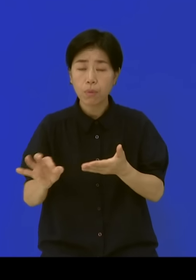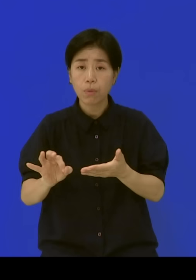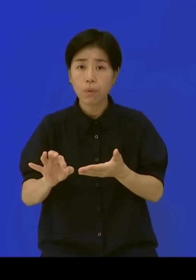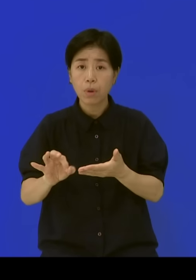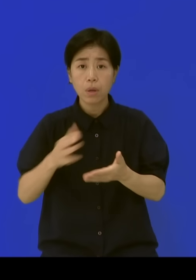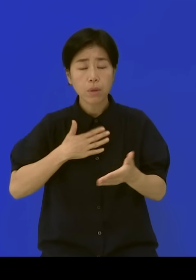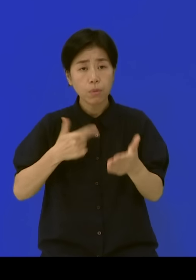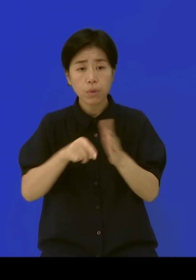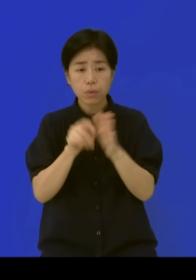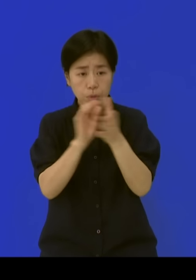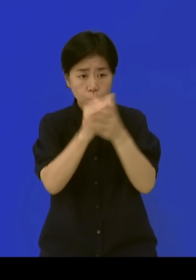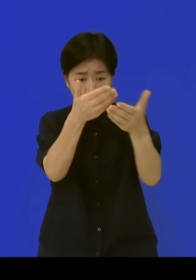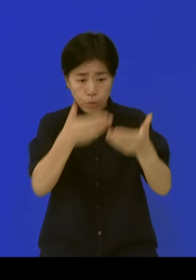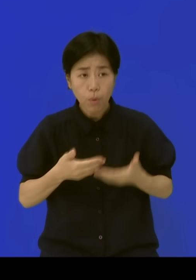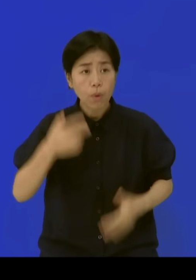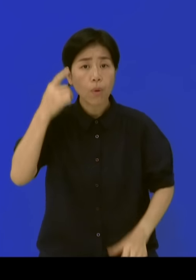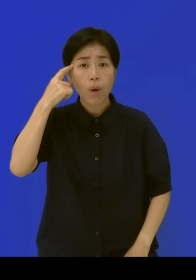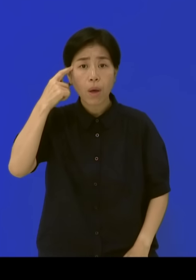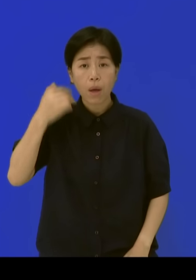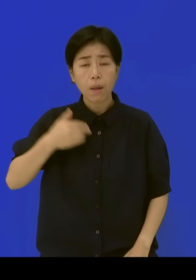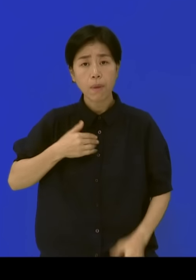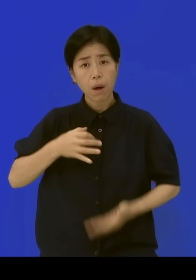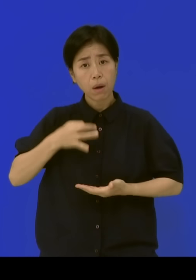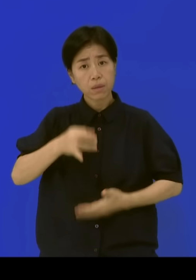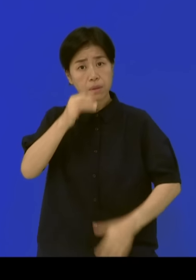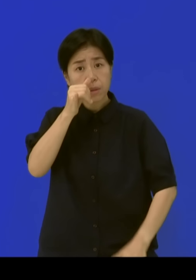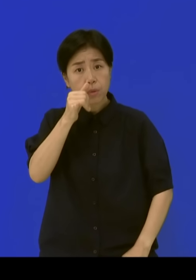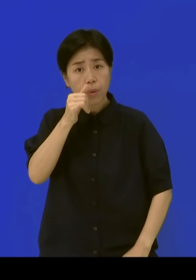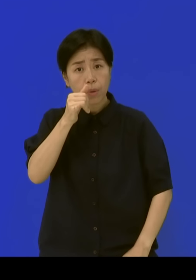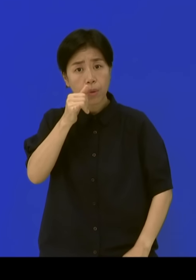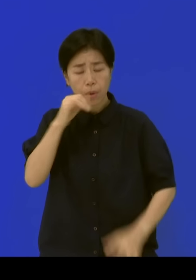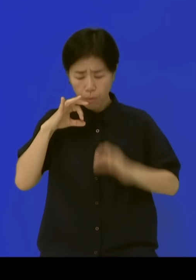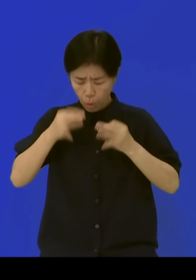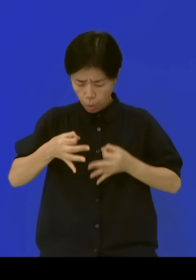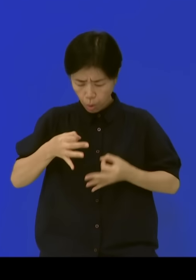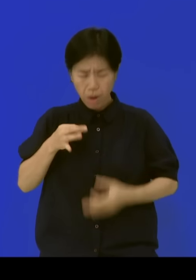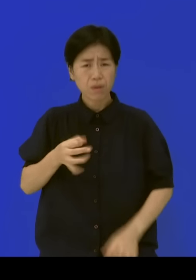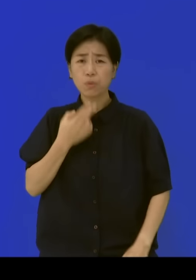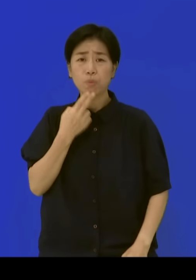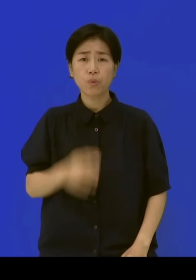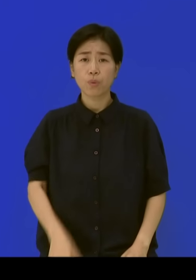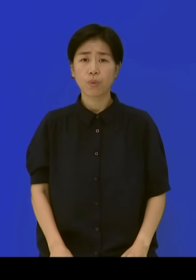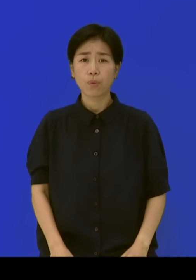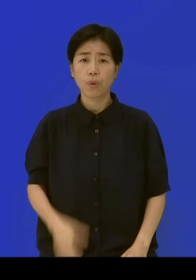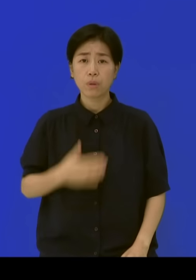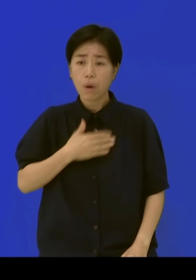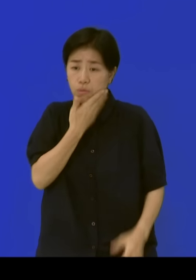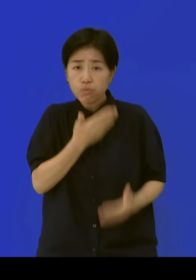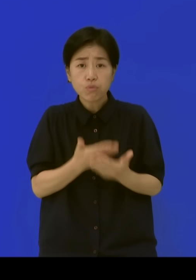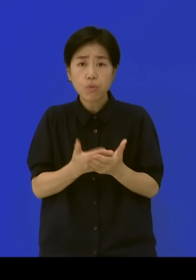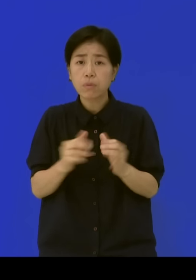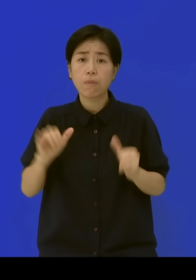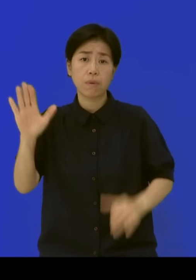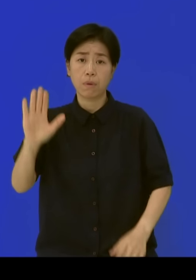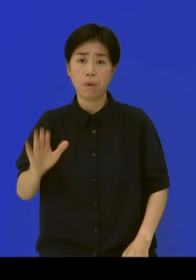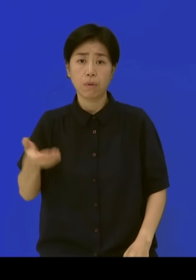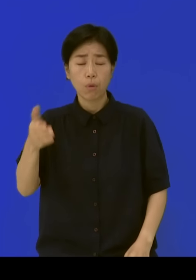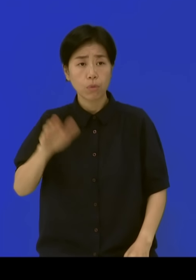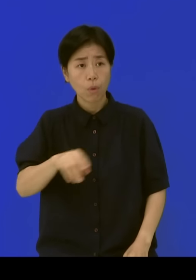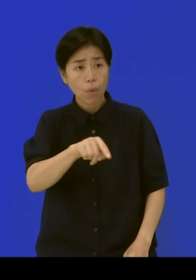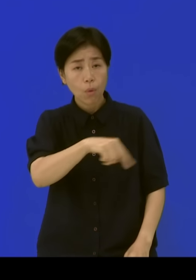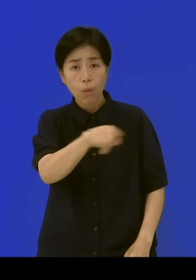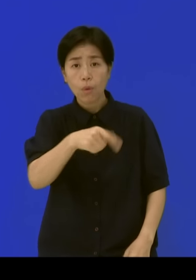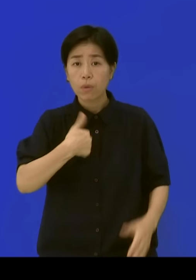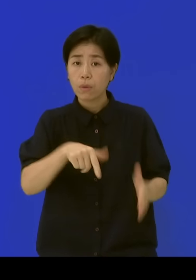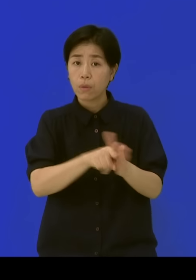거죠. 저는 그런 가치가 있는 사람이라고 저는 스스로 생각하지 않았는데 그런 가치가 있다고 말해주는 거랑 비슷했거든요. 네.